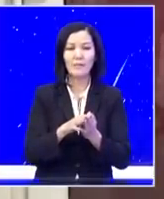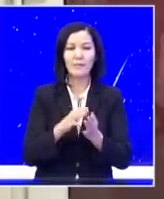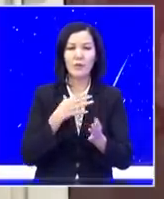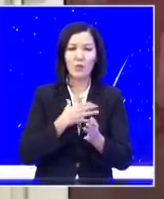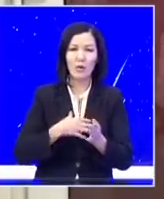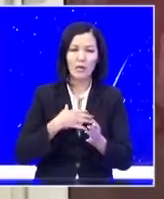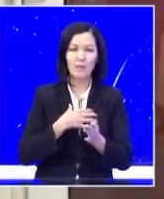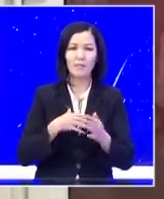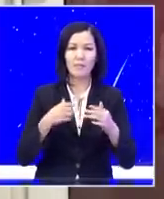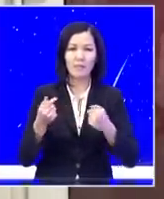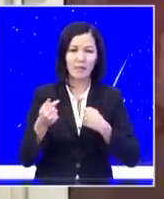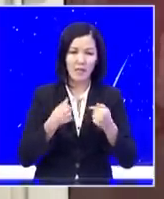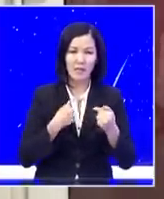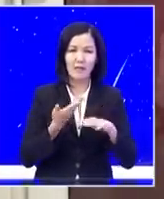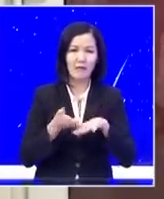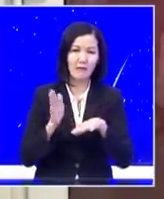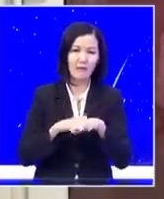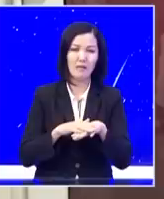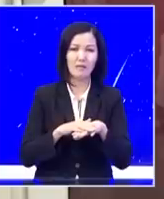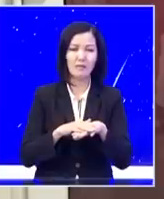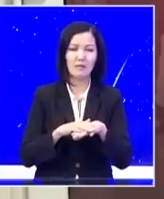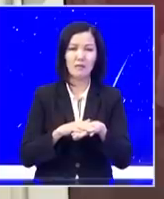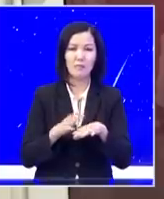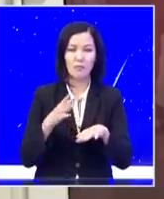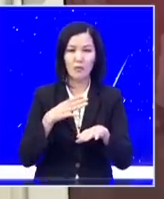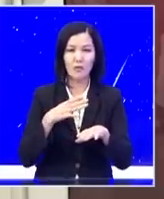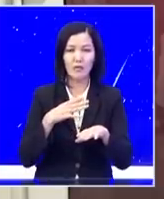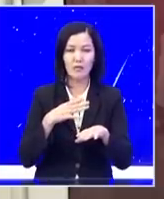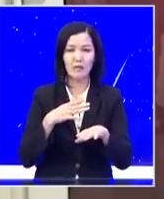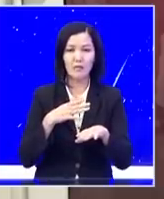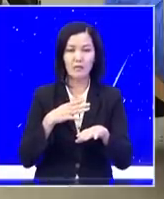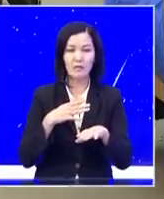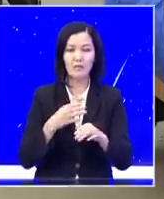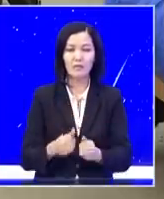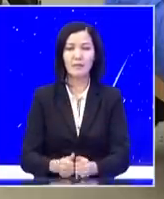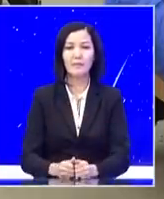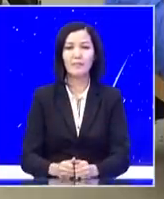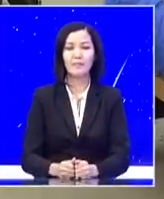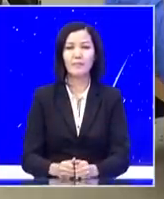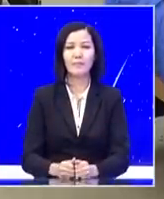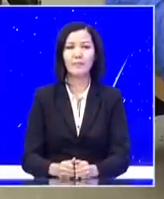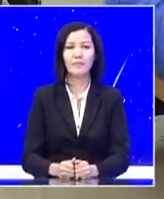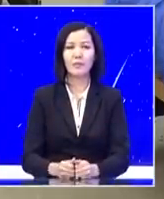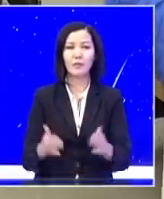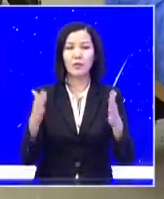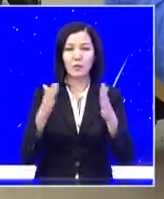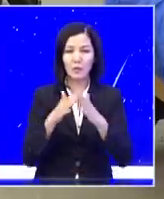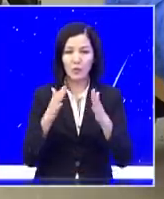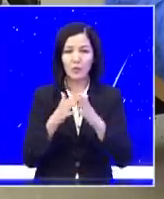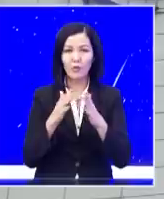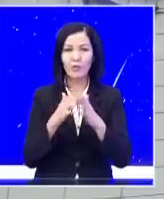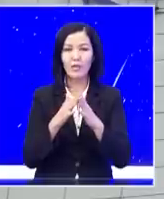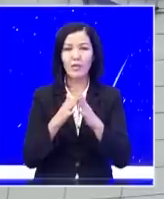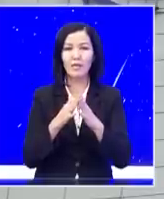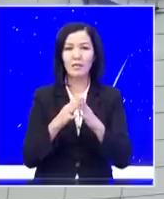ұжымына, жалпы қазақ журналистикасына қайғыра көңіл айтамыз. Жаназасы үйінде оқылды. Жетісу